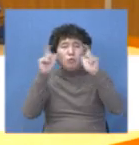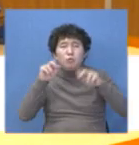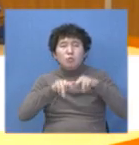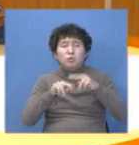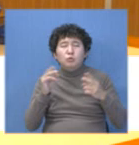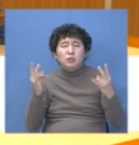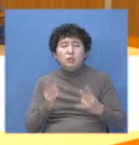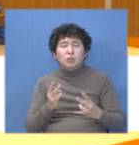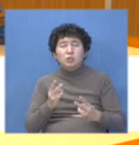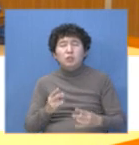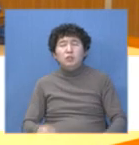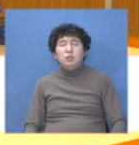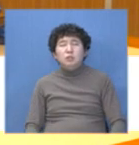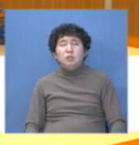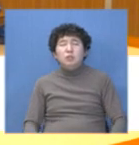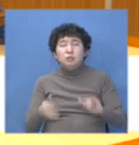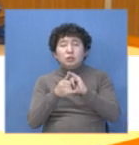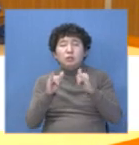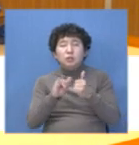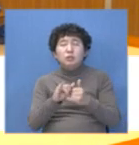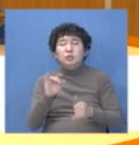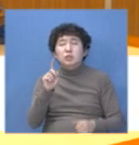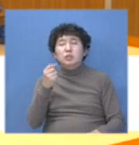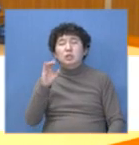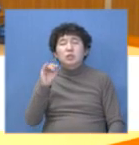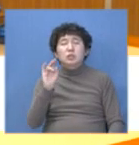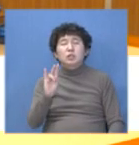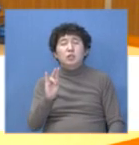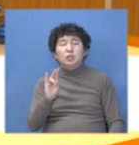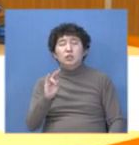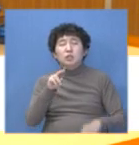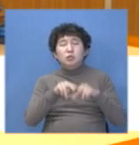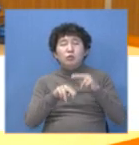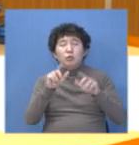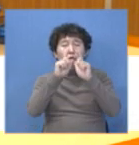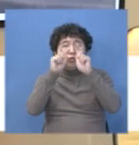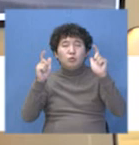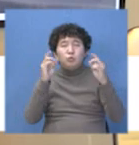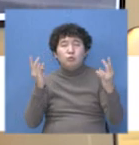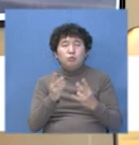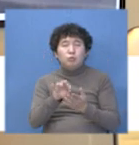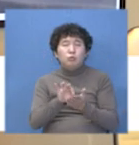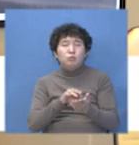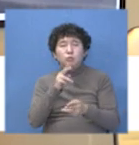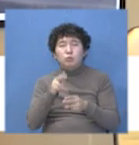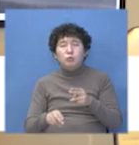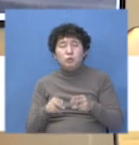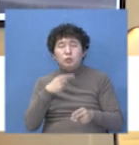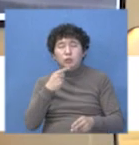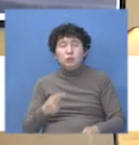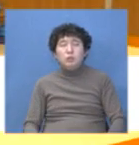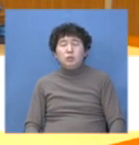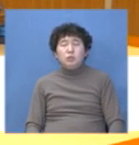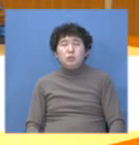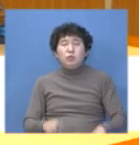2023 жылы Өскемен және Зайсандағы мектеп құрылысын аяқтауымыз қажет. Мен атап өткен елді мекендерде білім нысаны бой көтеруі тиіс. Сондықтан